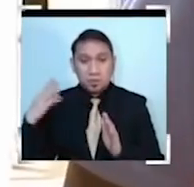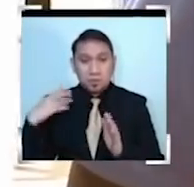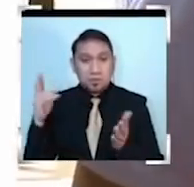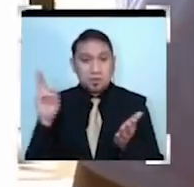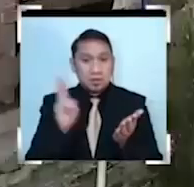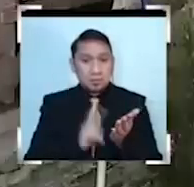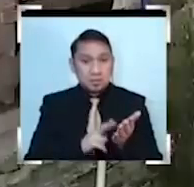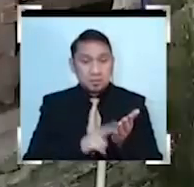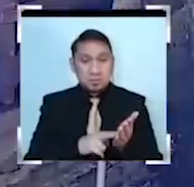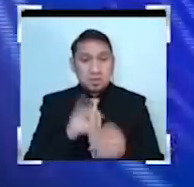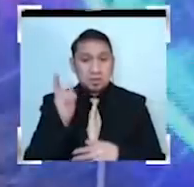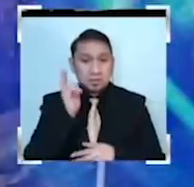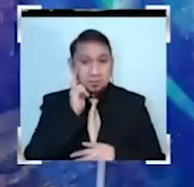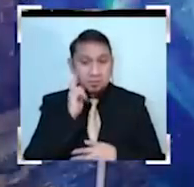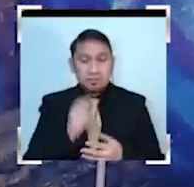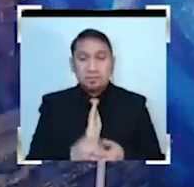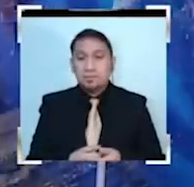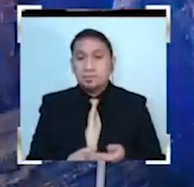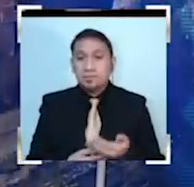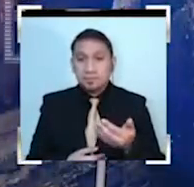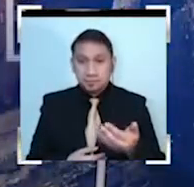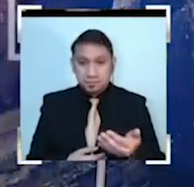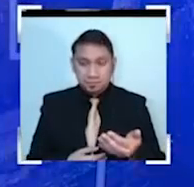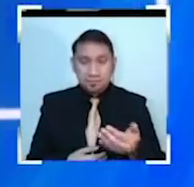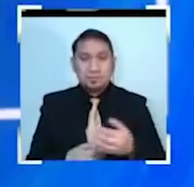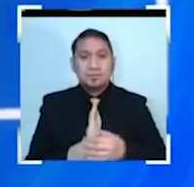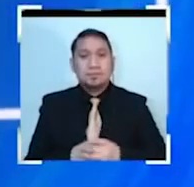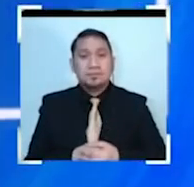Ako si Maki Pulido, ang inyong saksi.